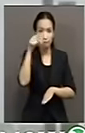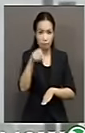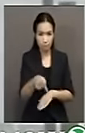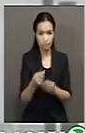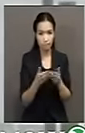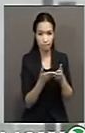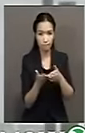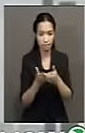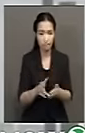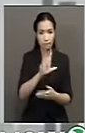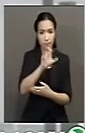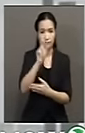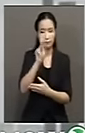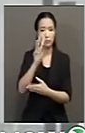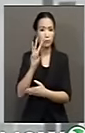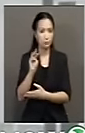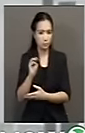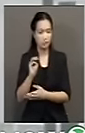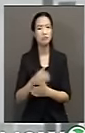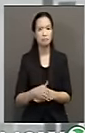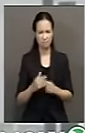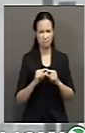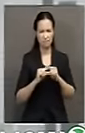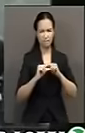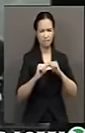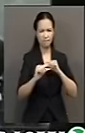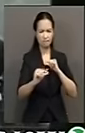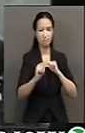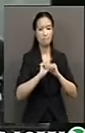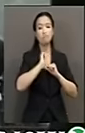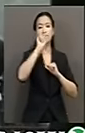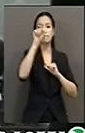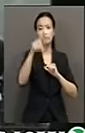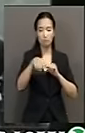ยิงไกลถึง300 กิโลเมตรซึ่งไกลพอที่จะยิงถึงบริเวณหมู่เกาะเซนกากุ